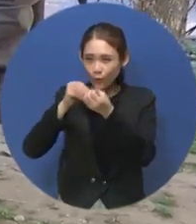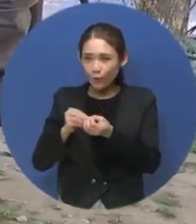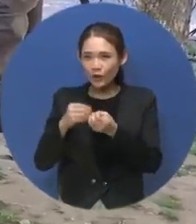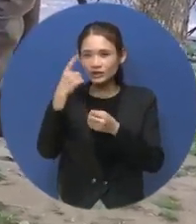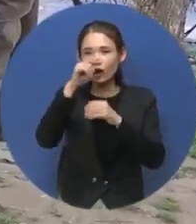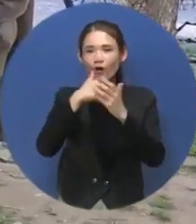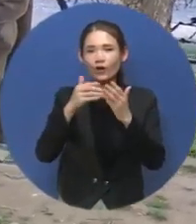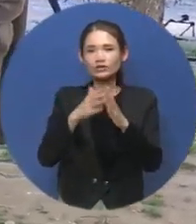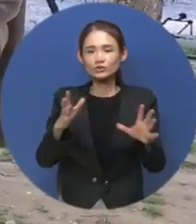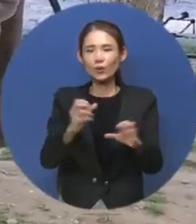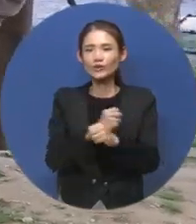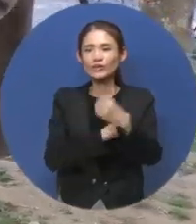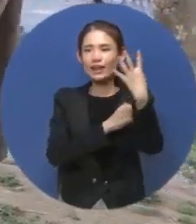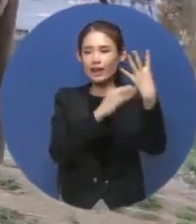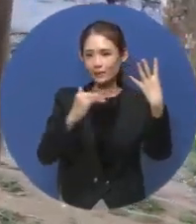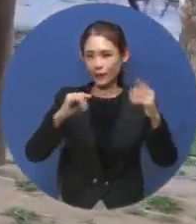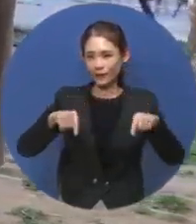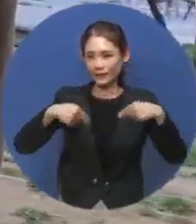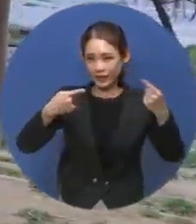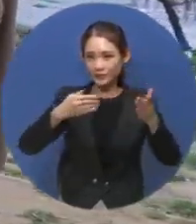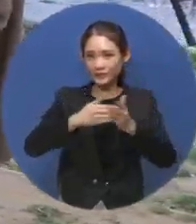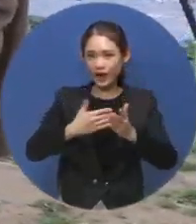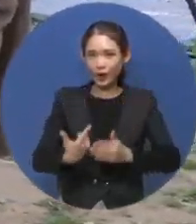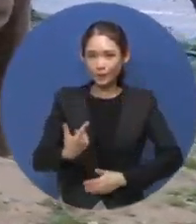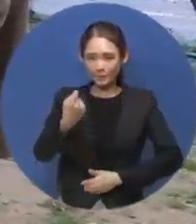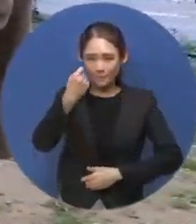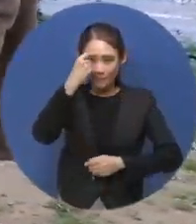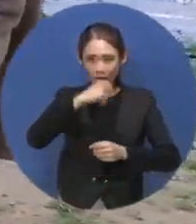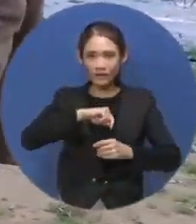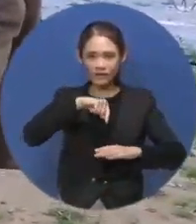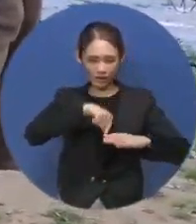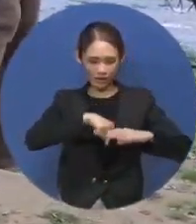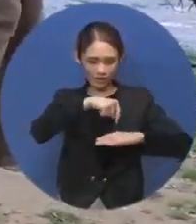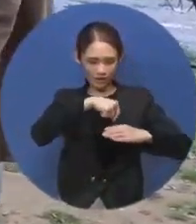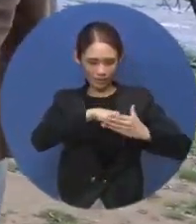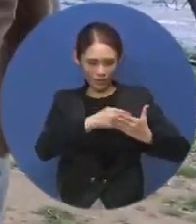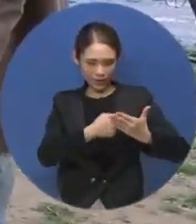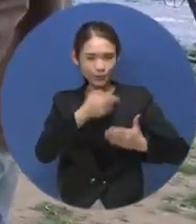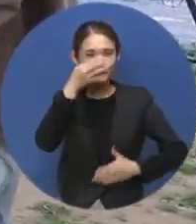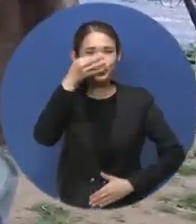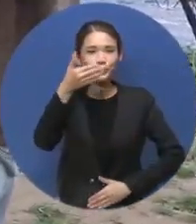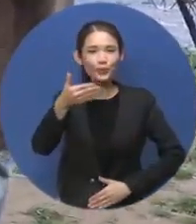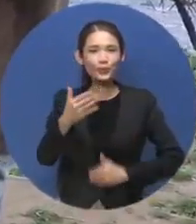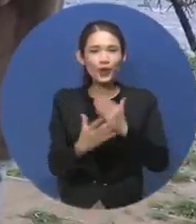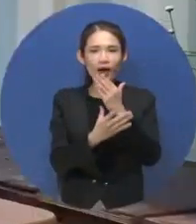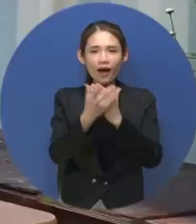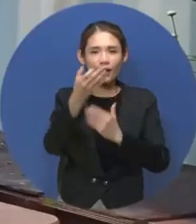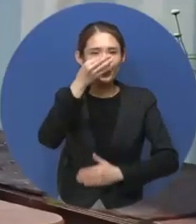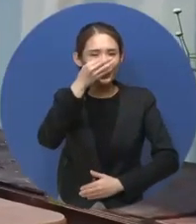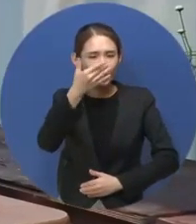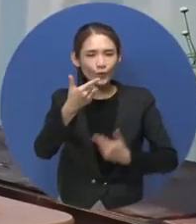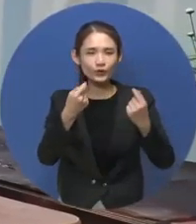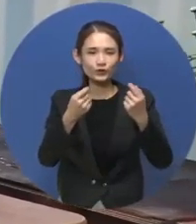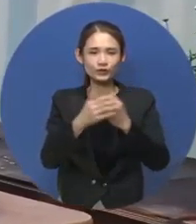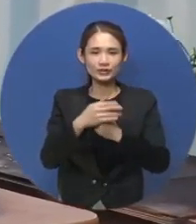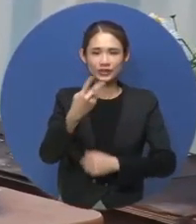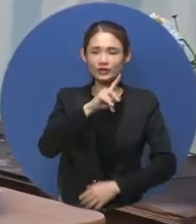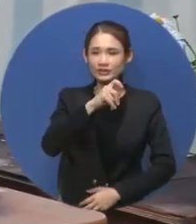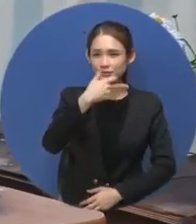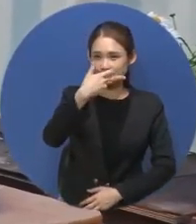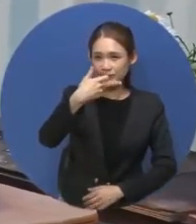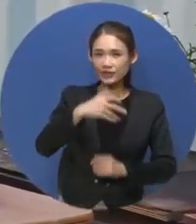2021 랩소디라는 주제로 열리고 있는 이번 전시회는 강신호, 박성태, 이찬효, 정원주 등